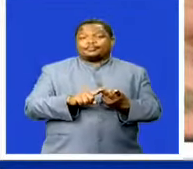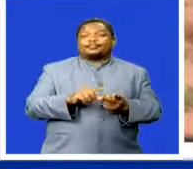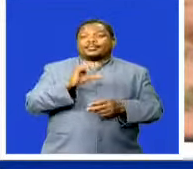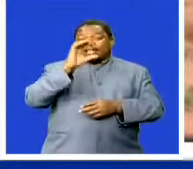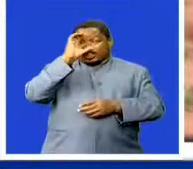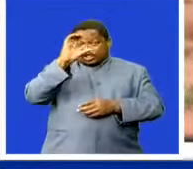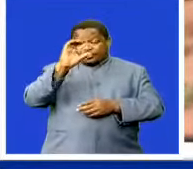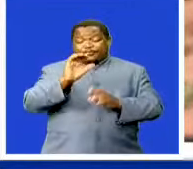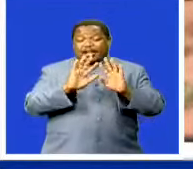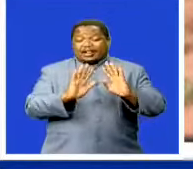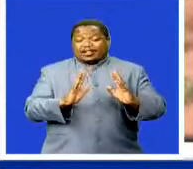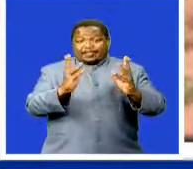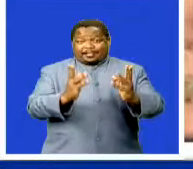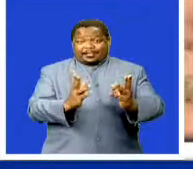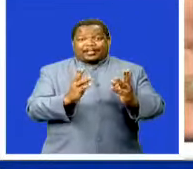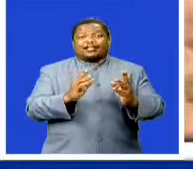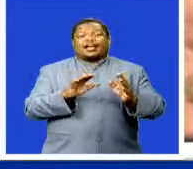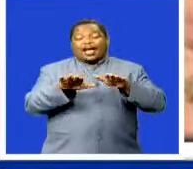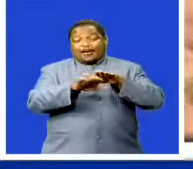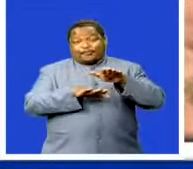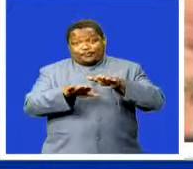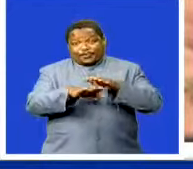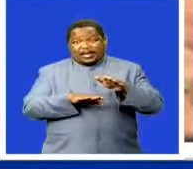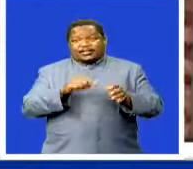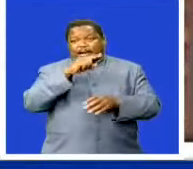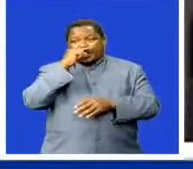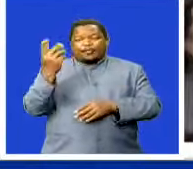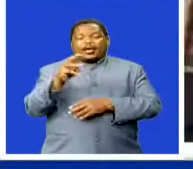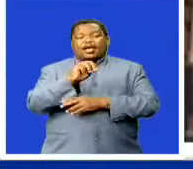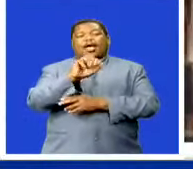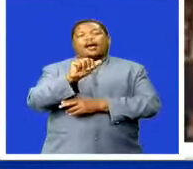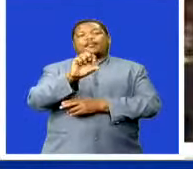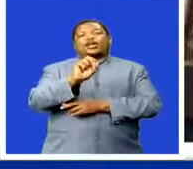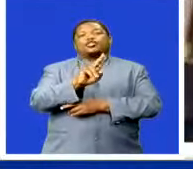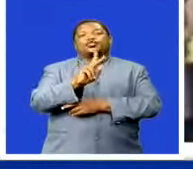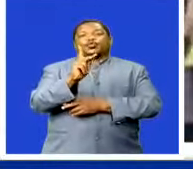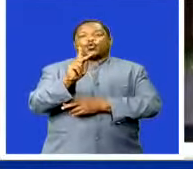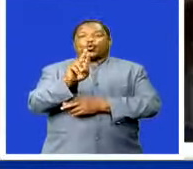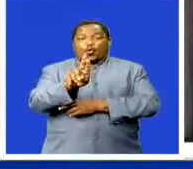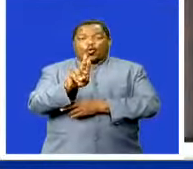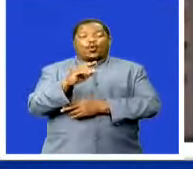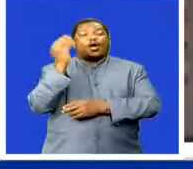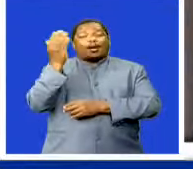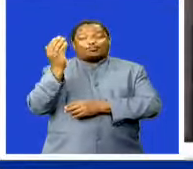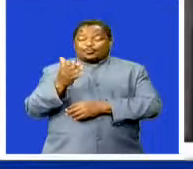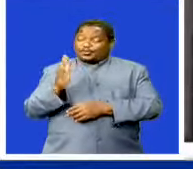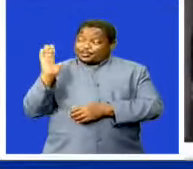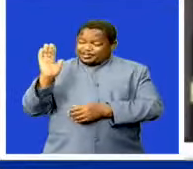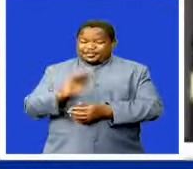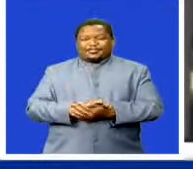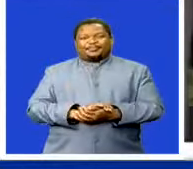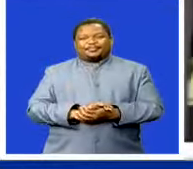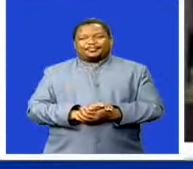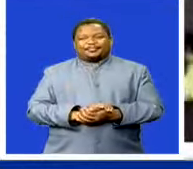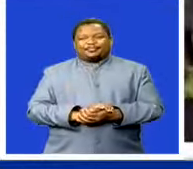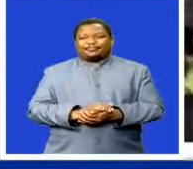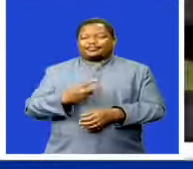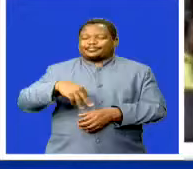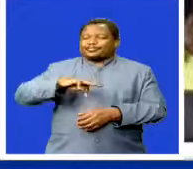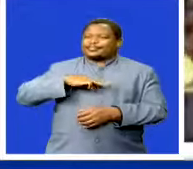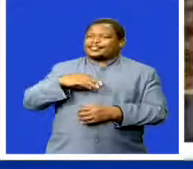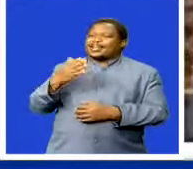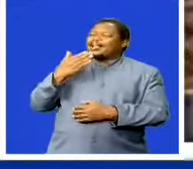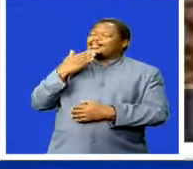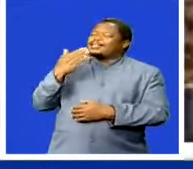inhlangano yesicalisa foundation ngekukhathalela abantu labadzala lesibonga kakhulu ngoba labantu labadzala ukhanza sowude lamandla sowude